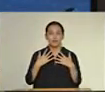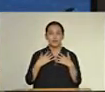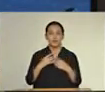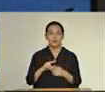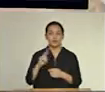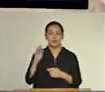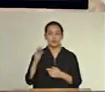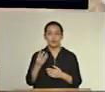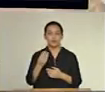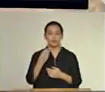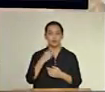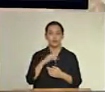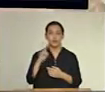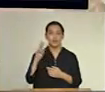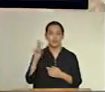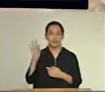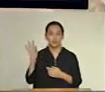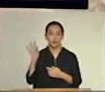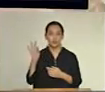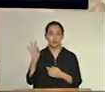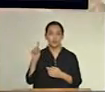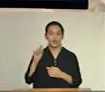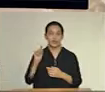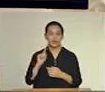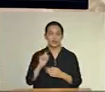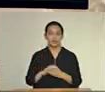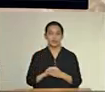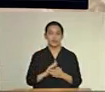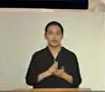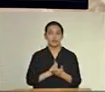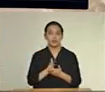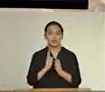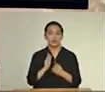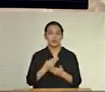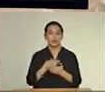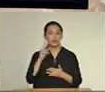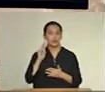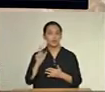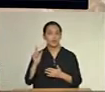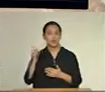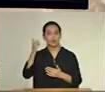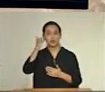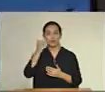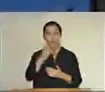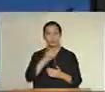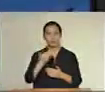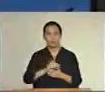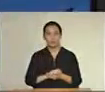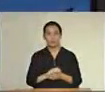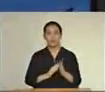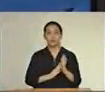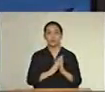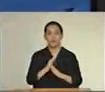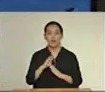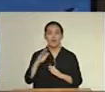kislorod yutib, karbonat angidrid gazini chiqaradi. Lekin aziz o'quvchilar, yodingizga tushdimi?